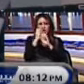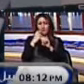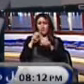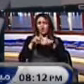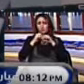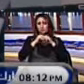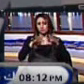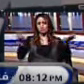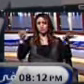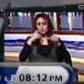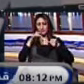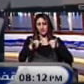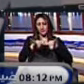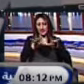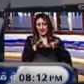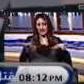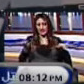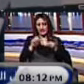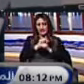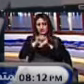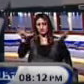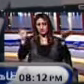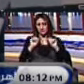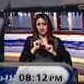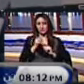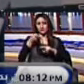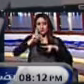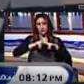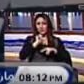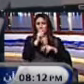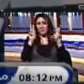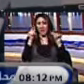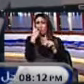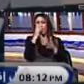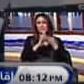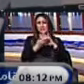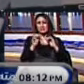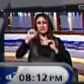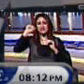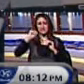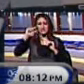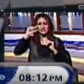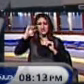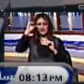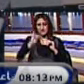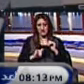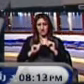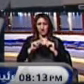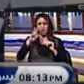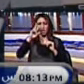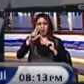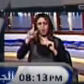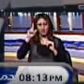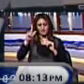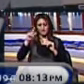والموقع الإلكتروني لصدى البلد، والحقيقة عاملين انفراد مهم جدا صدى البلد النهاردة، إحدى السيدات من مؤيدي